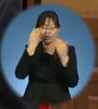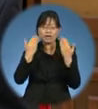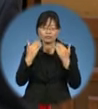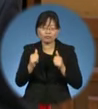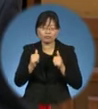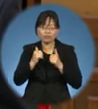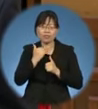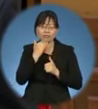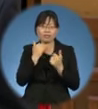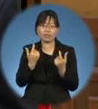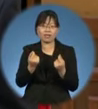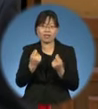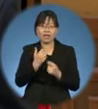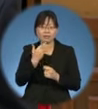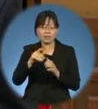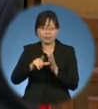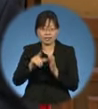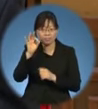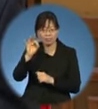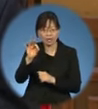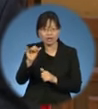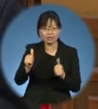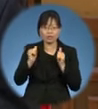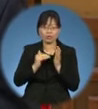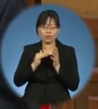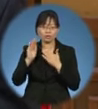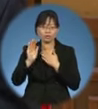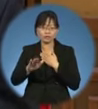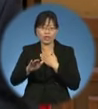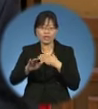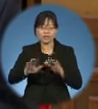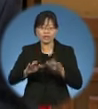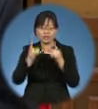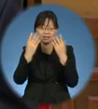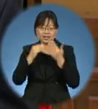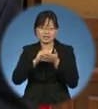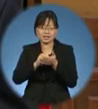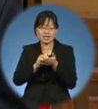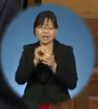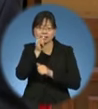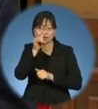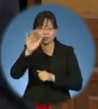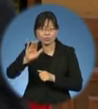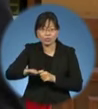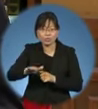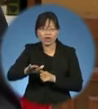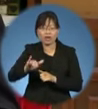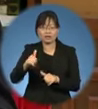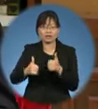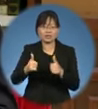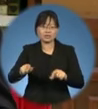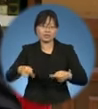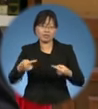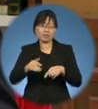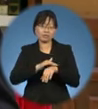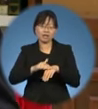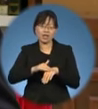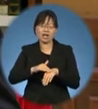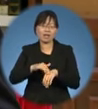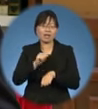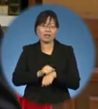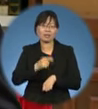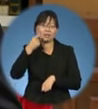졸업할 연령이거든요. 18세 이때가. 예. 예. 졸업하고 나면은 그 다음에 대학을 지나가더라도 경기에 참여를 제대로 못